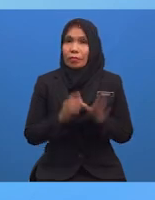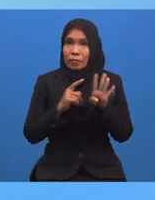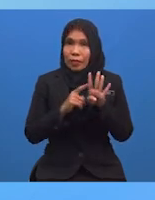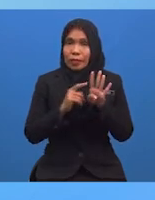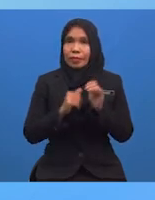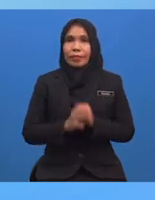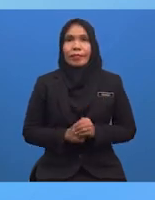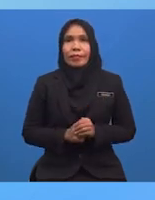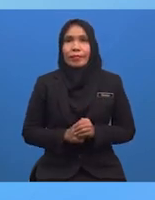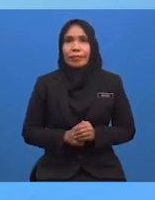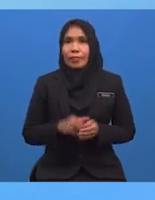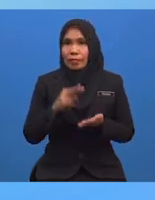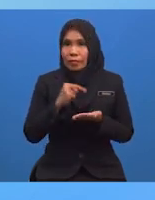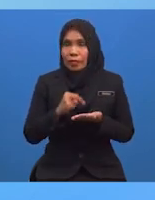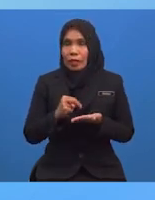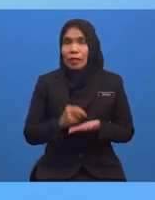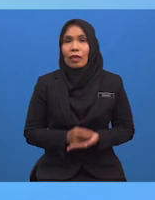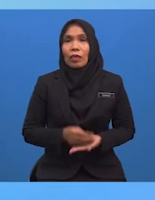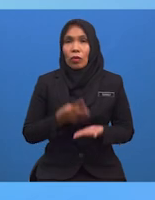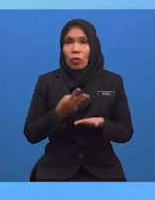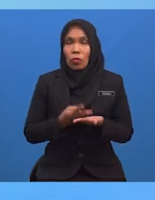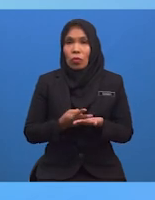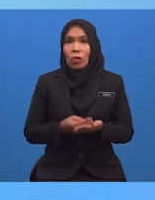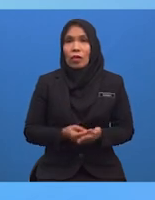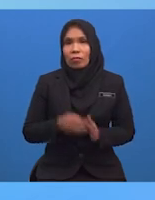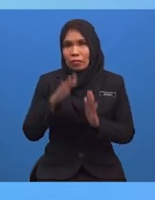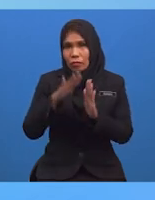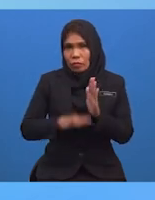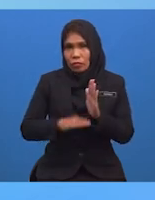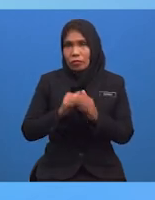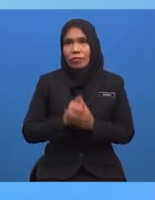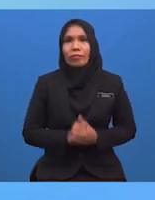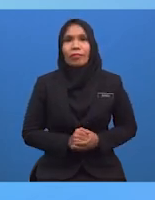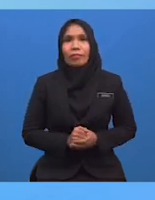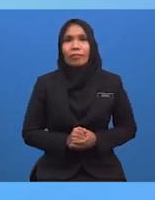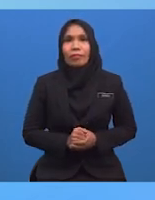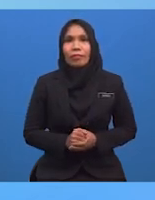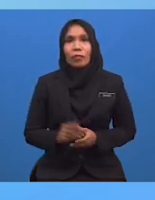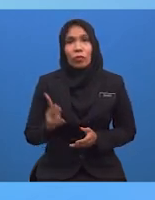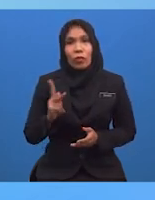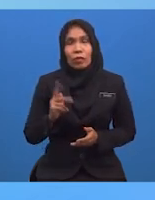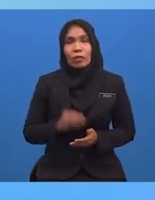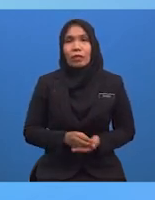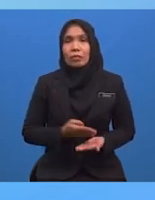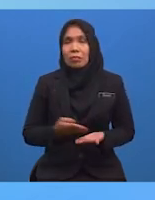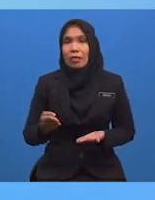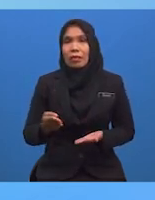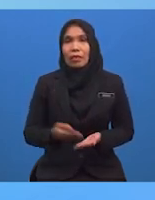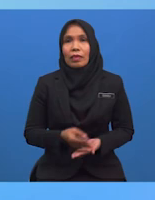Keempat, nilai wang merosot apabila berlaku inflasi, iaitu kuasa beli wang